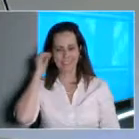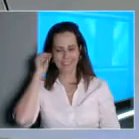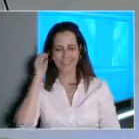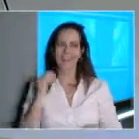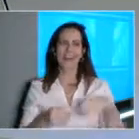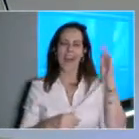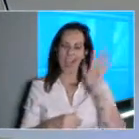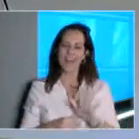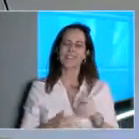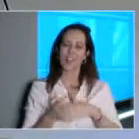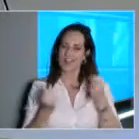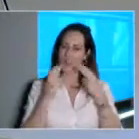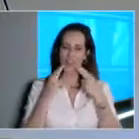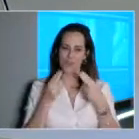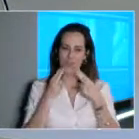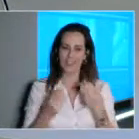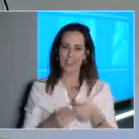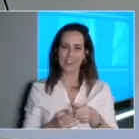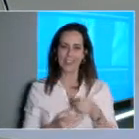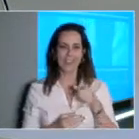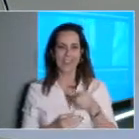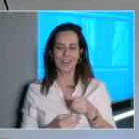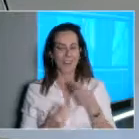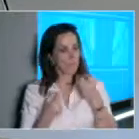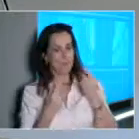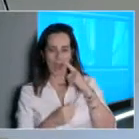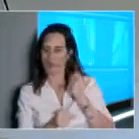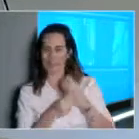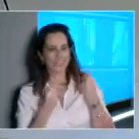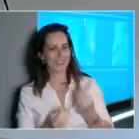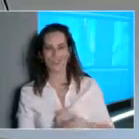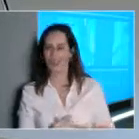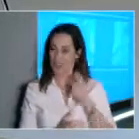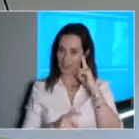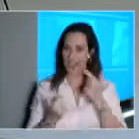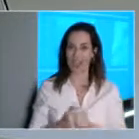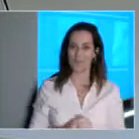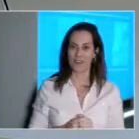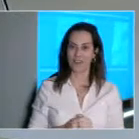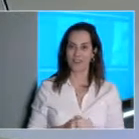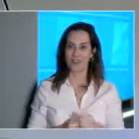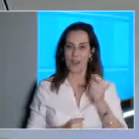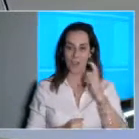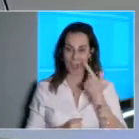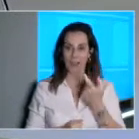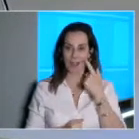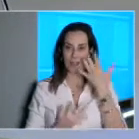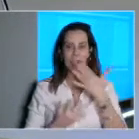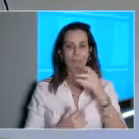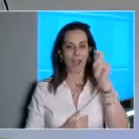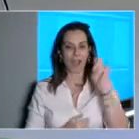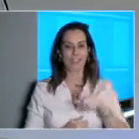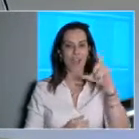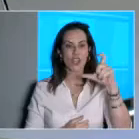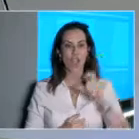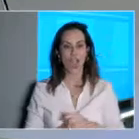את הרשת החברתית. אין ספק, תשמע, הוא טוב בזה. הוא טוב בזה. למה? כי ברק חשף את מספר כרטיס